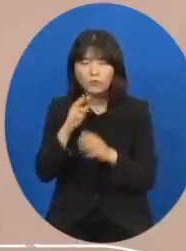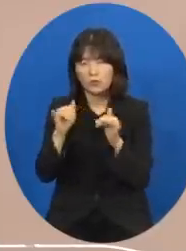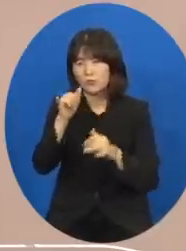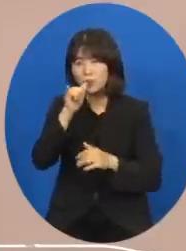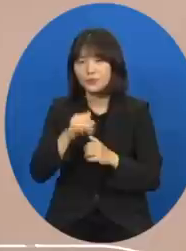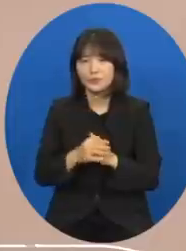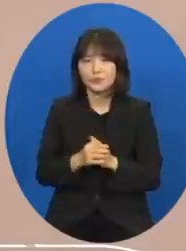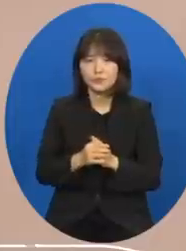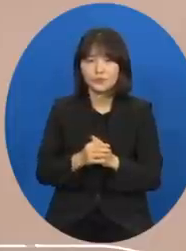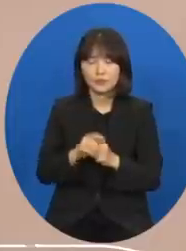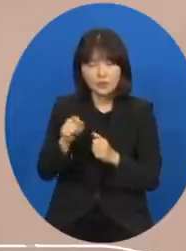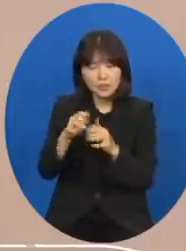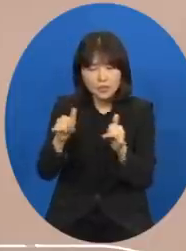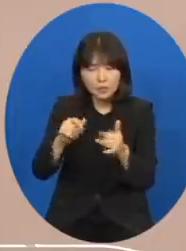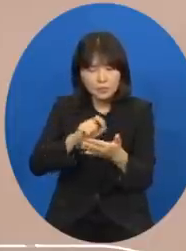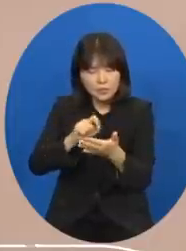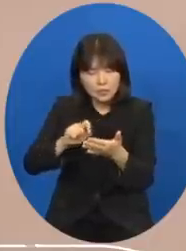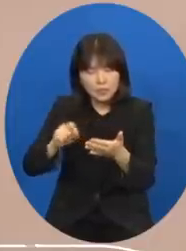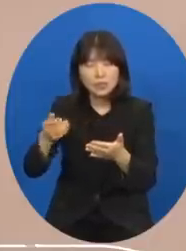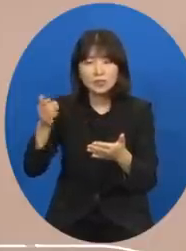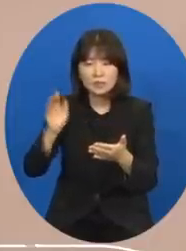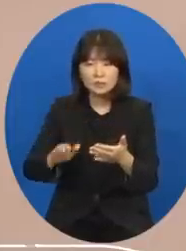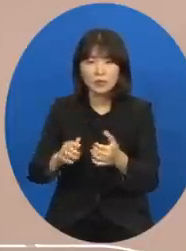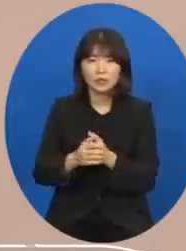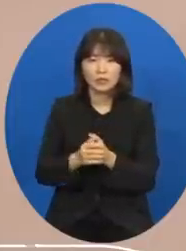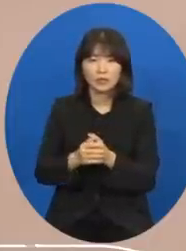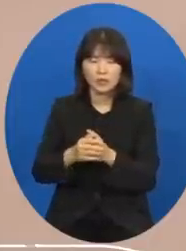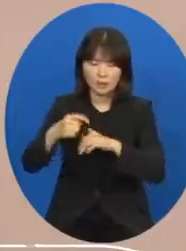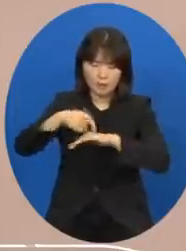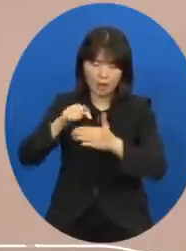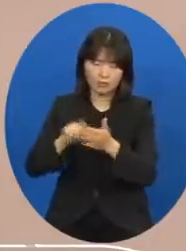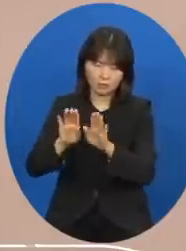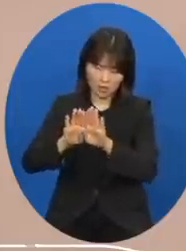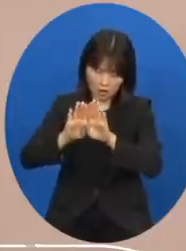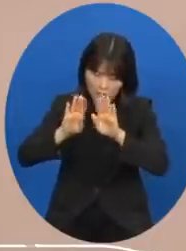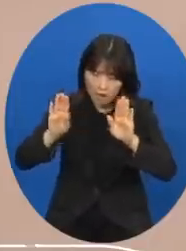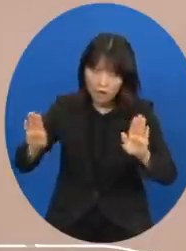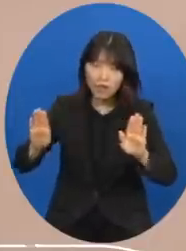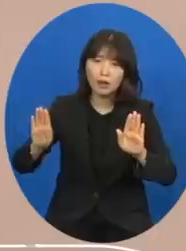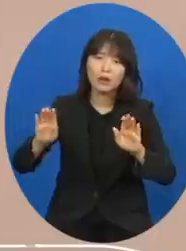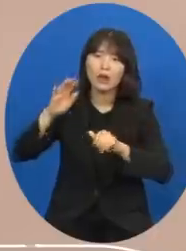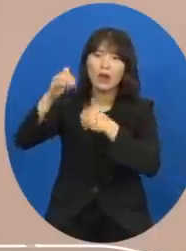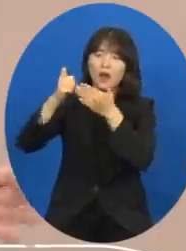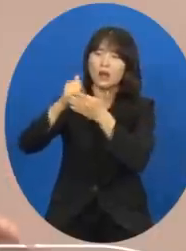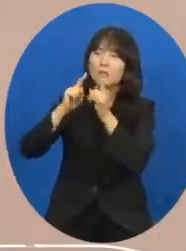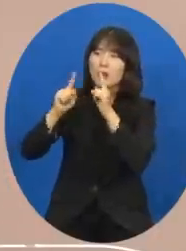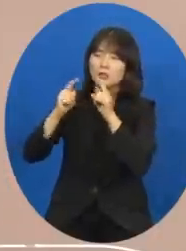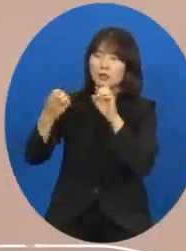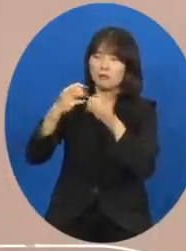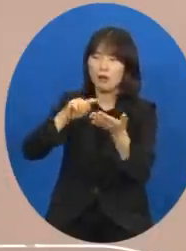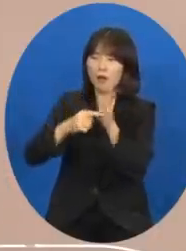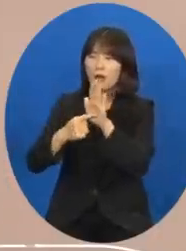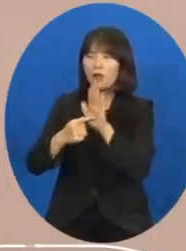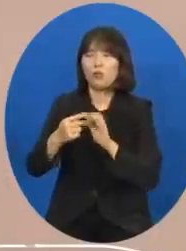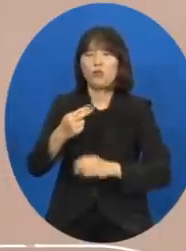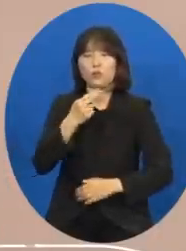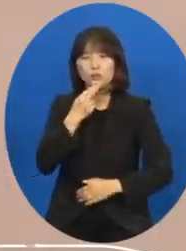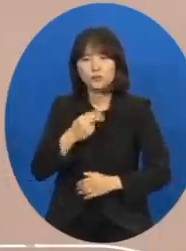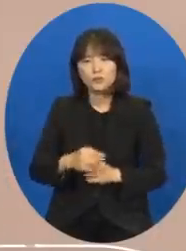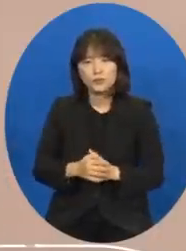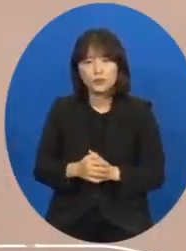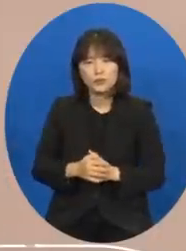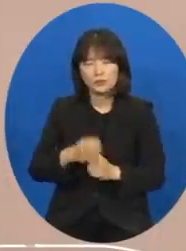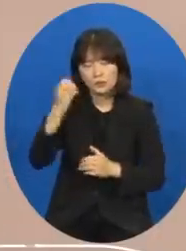그 사람은 일기는 쓰는데 자기 마음을 열고 하나님의 말씀에 반응하지 않는 겁니다. 그러니까